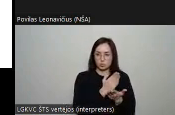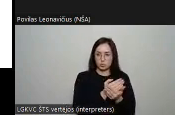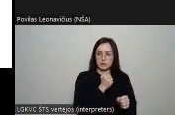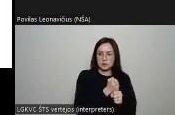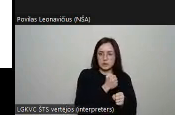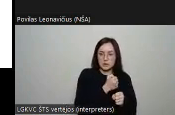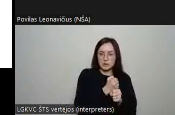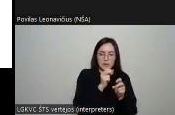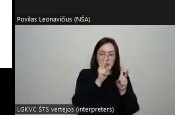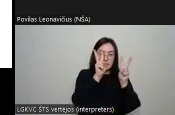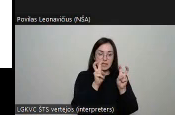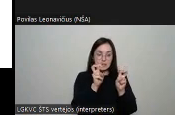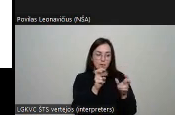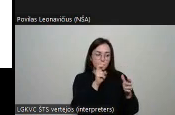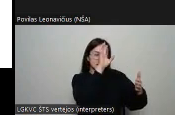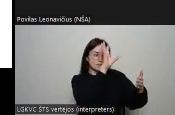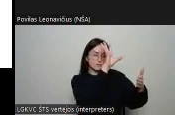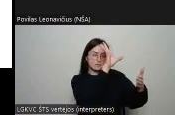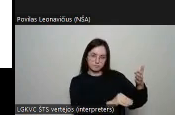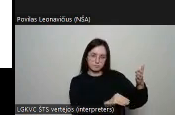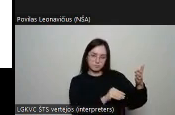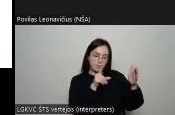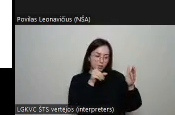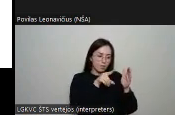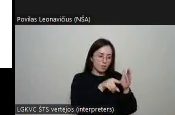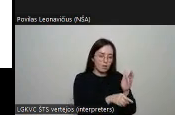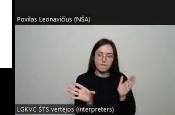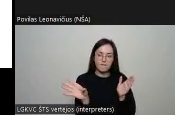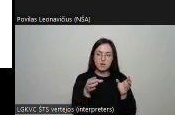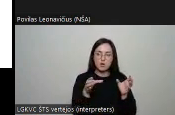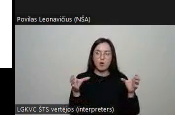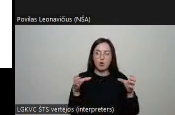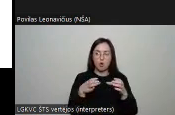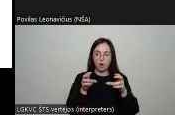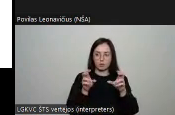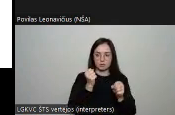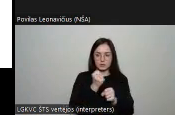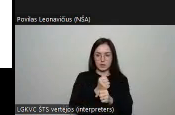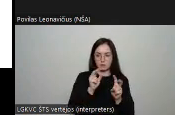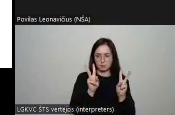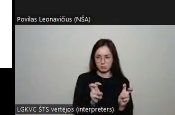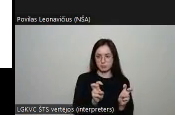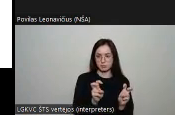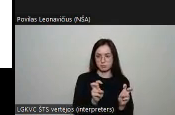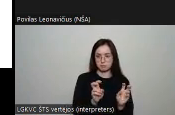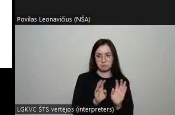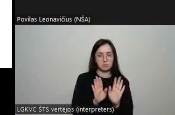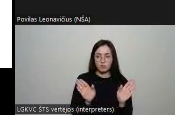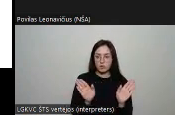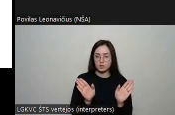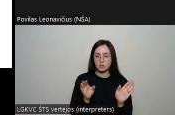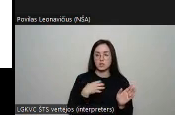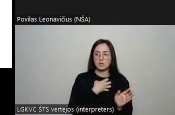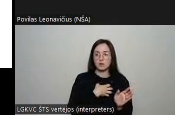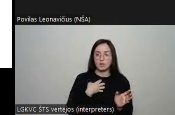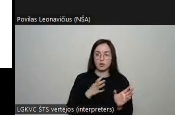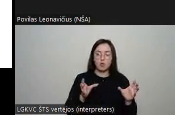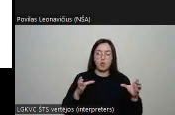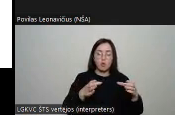ir, nu, ir tai turi būti darbas komandoje. Tai va tiek. Bet